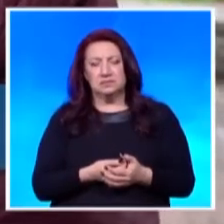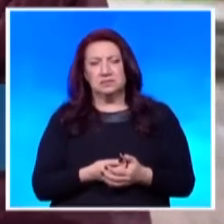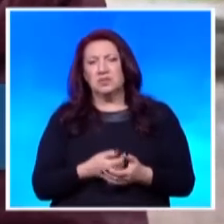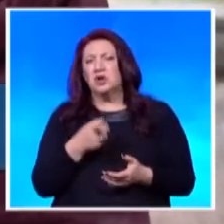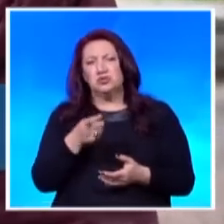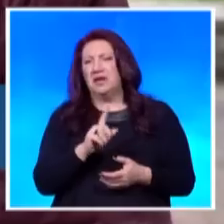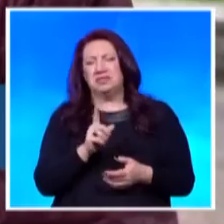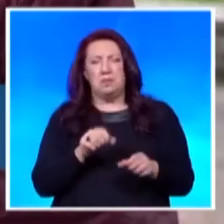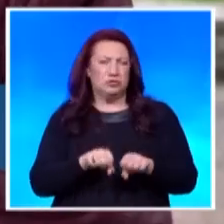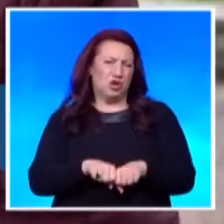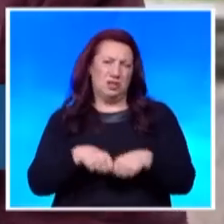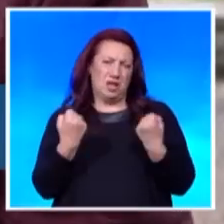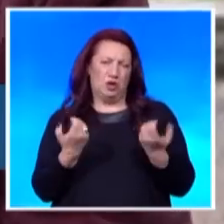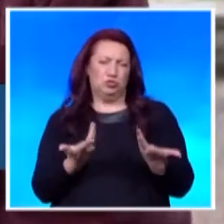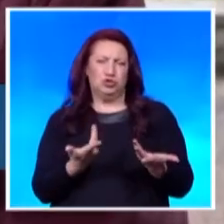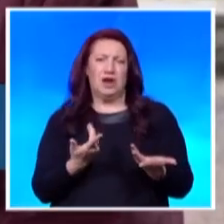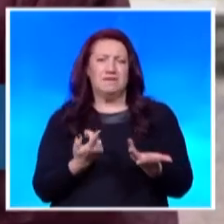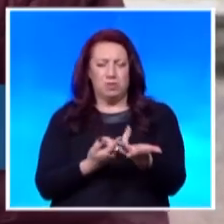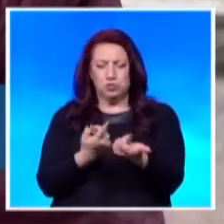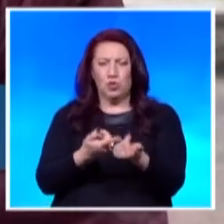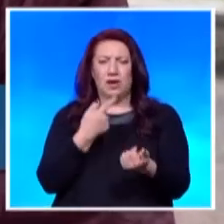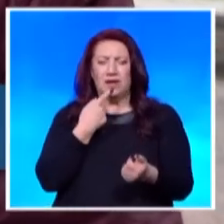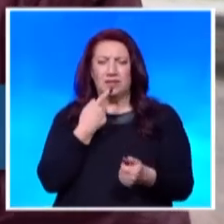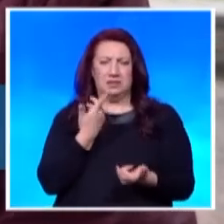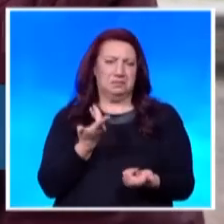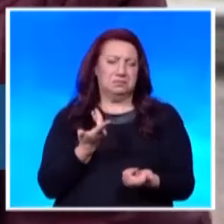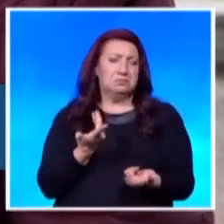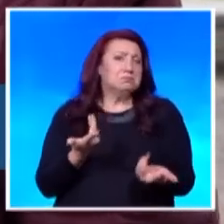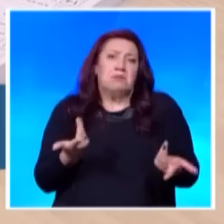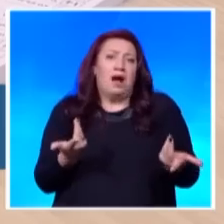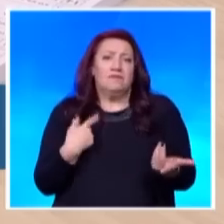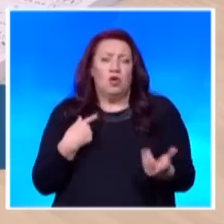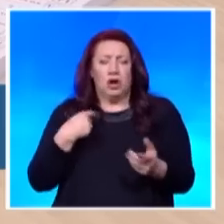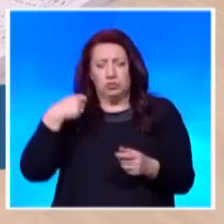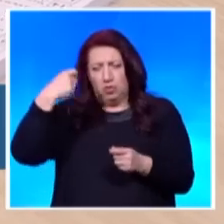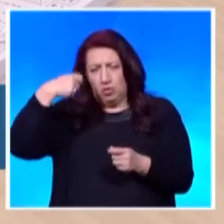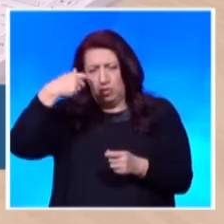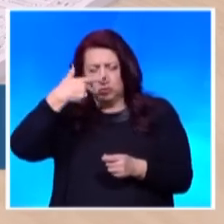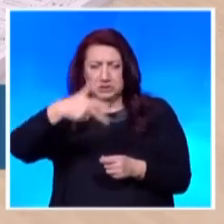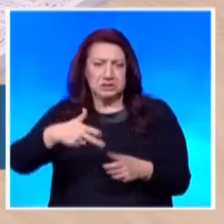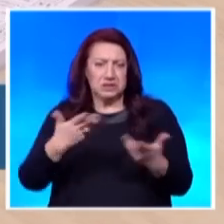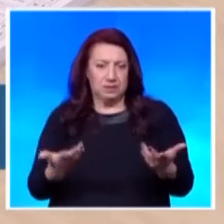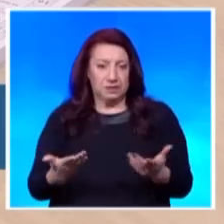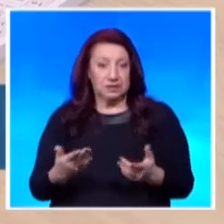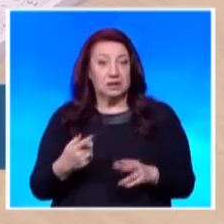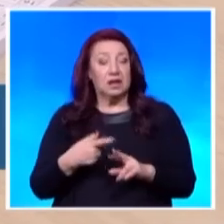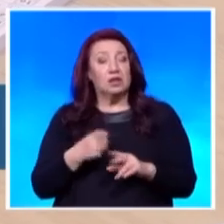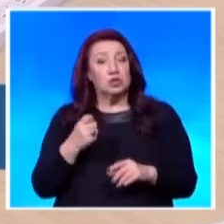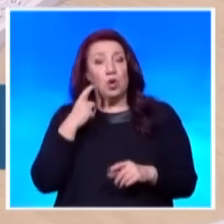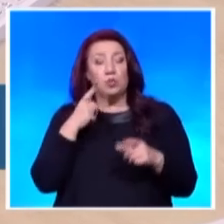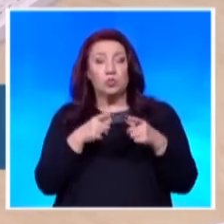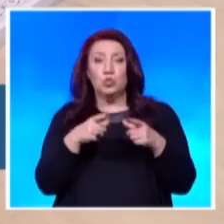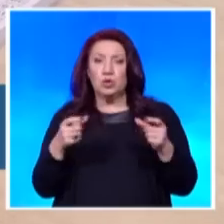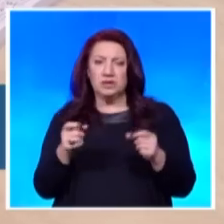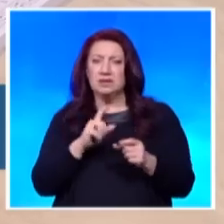наруши самото броене. Какво като се снимат бюлетините? Самите бюлетини обаче няма да е задължително да